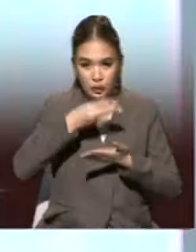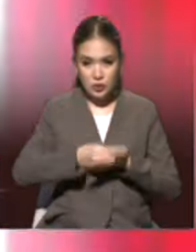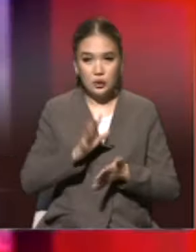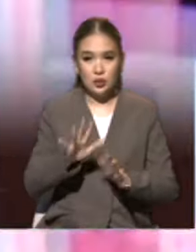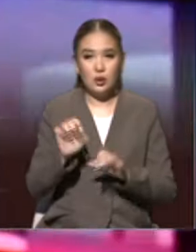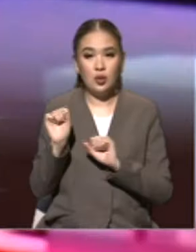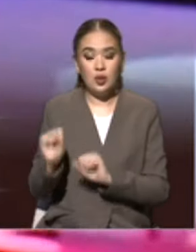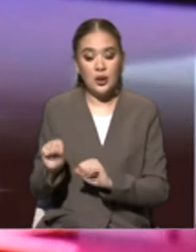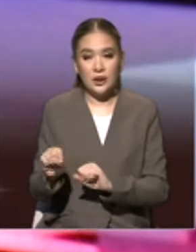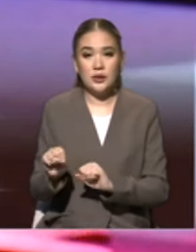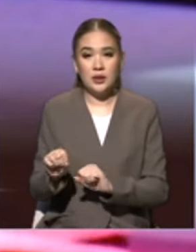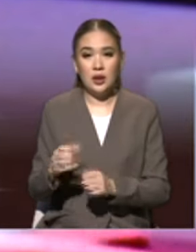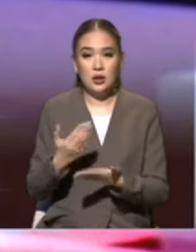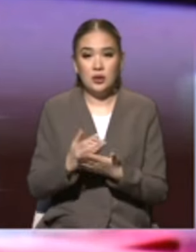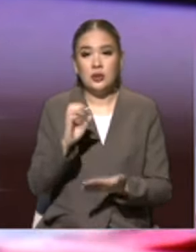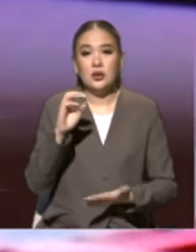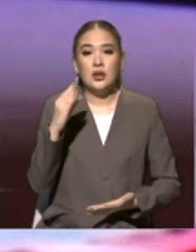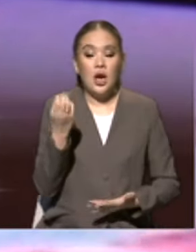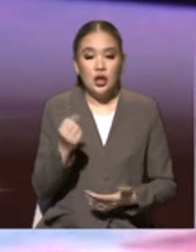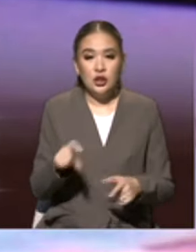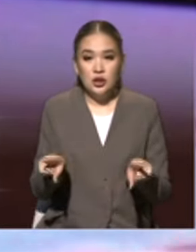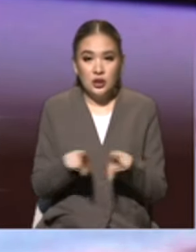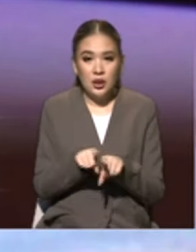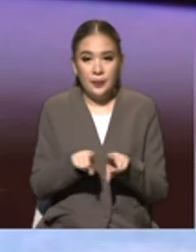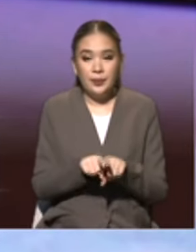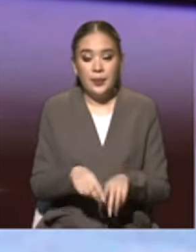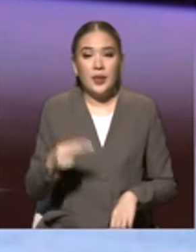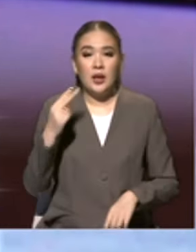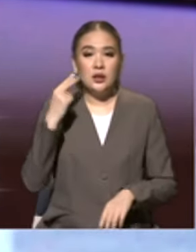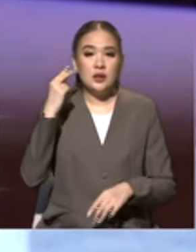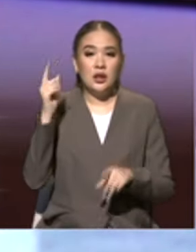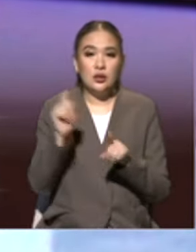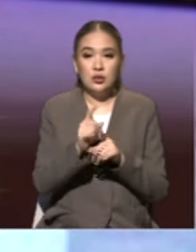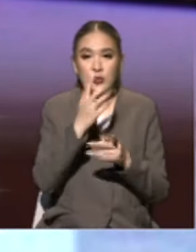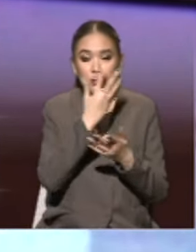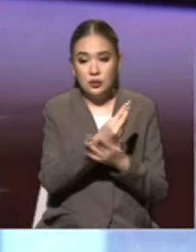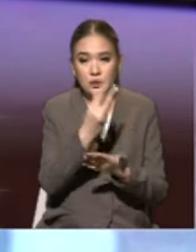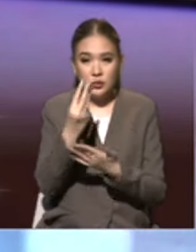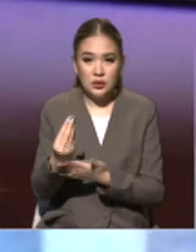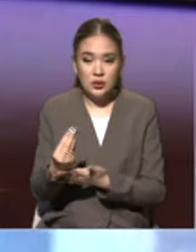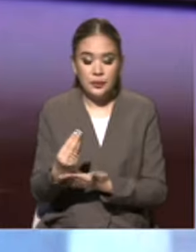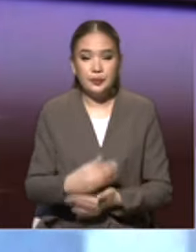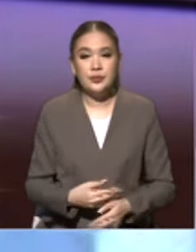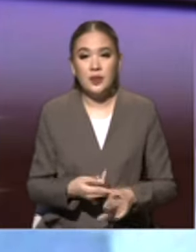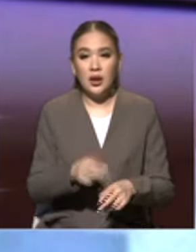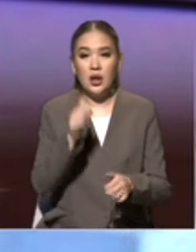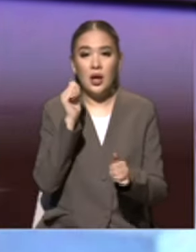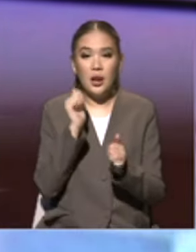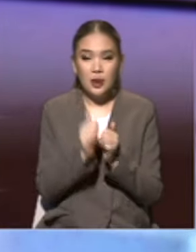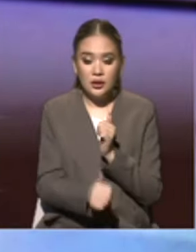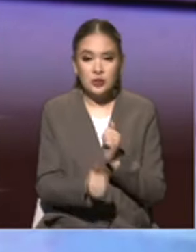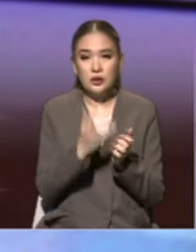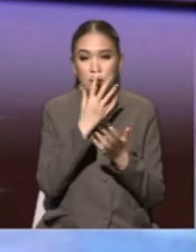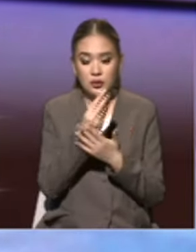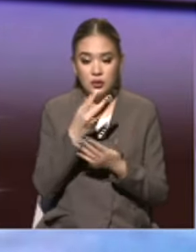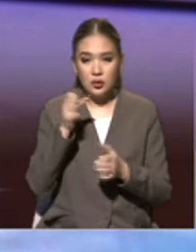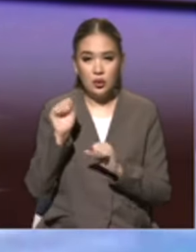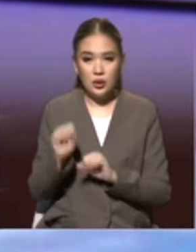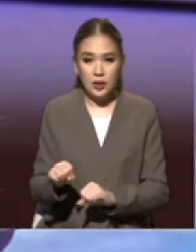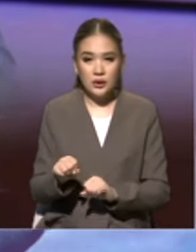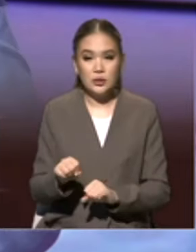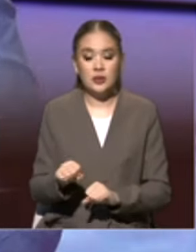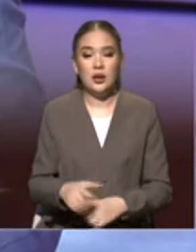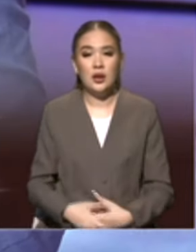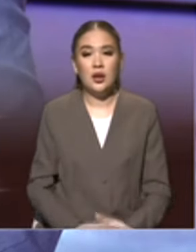Мексикамен ортада үлкен қорғаныс салып тастады. Қытаймен сауда соғысын жасап жатыр деген сияқты. Яғни әркім өзінің нарығын қорғайды, Ресей өзінің нарығын